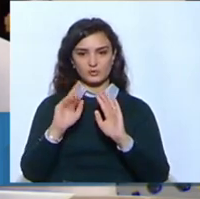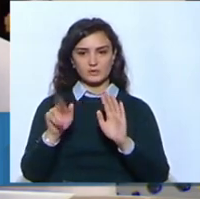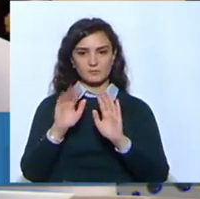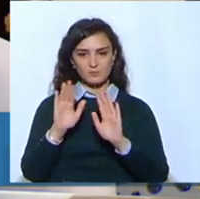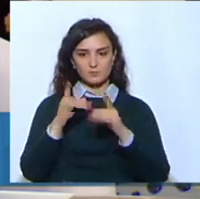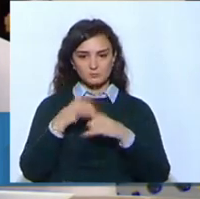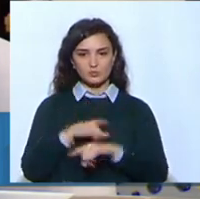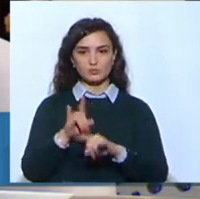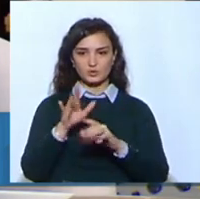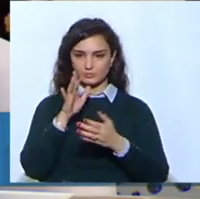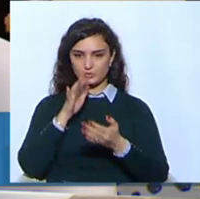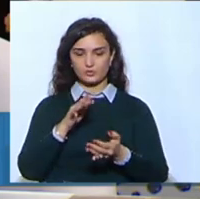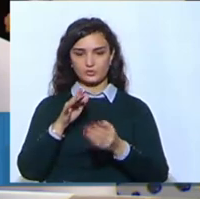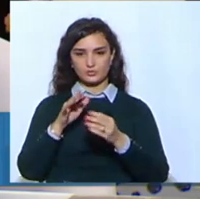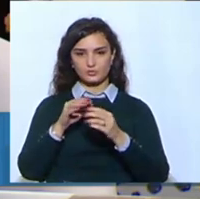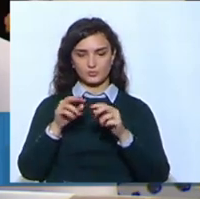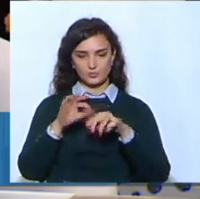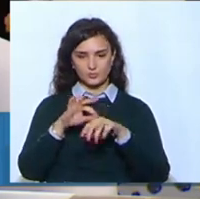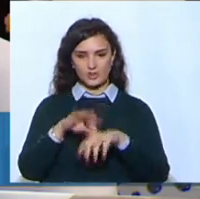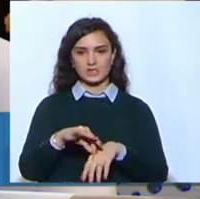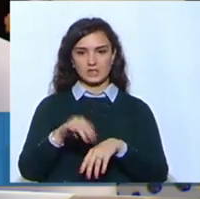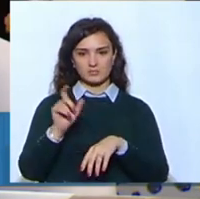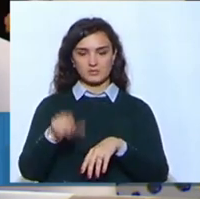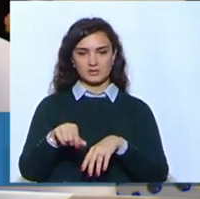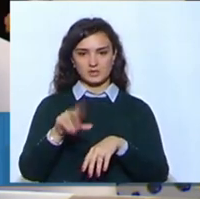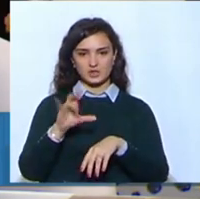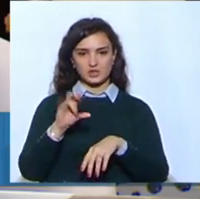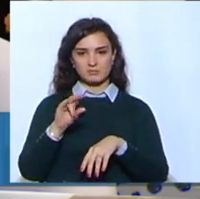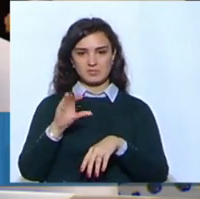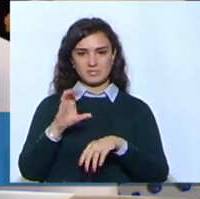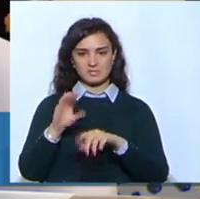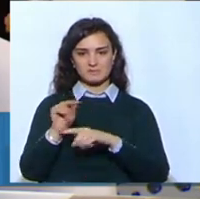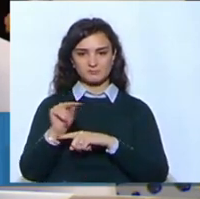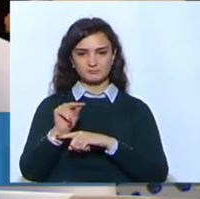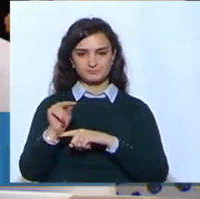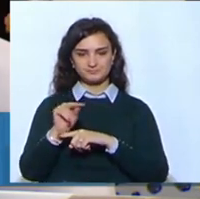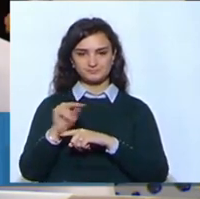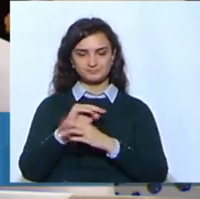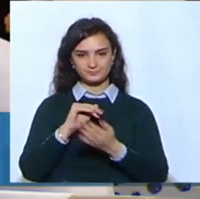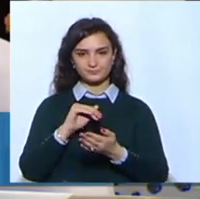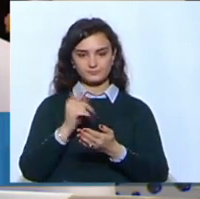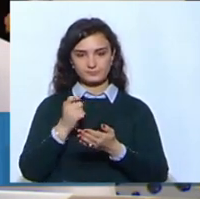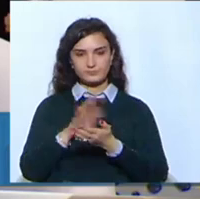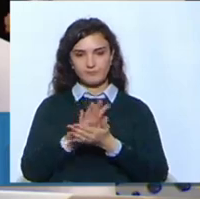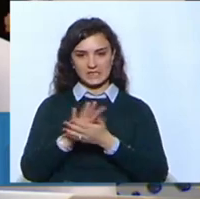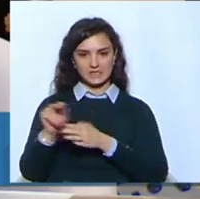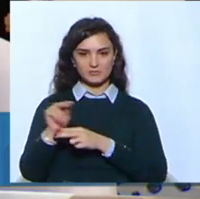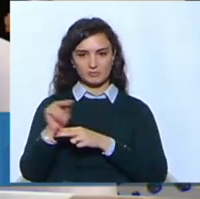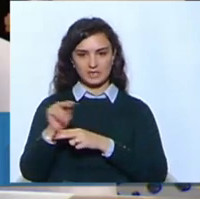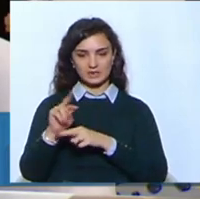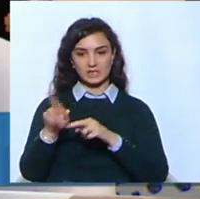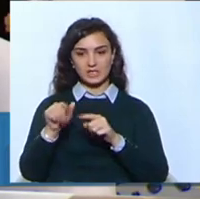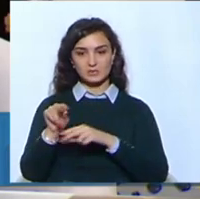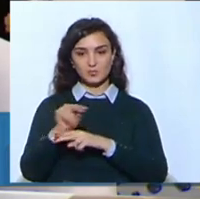მხოლოდ მშობიარობის დროს უტარდება ეგრეთ წოდებული GBS პროფილაქტიკა, ანუ ბეტა ჰემოლიზური ბაქტერიის პროფილაქტიკა. და